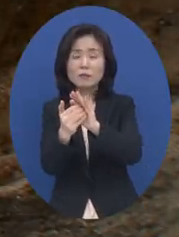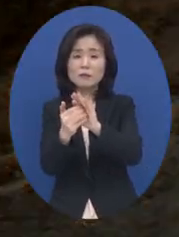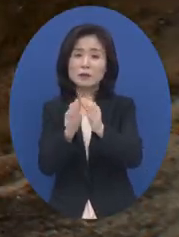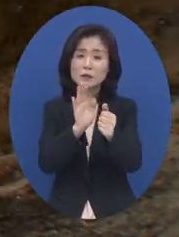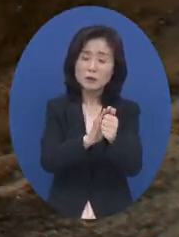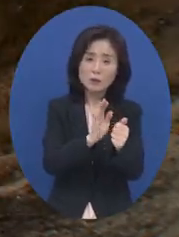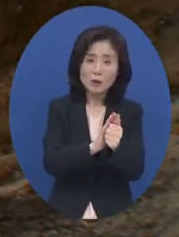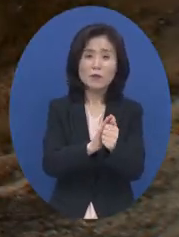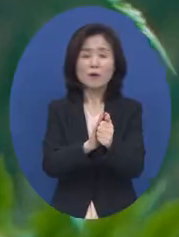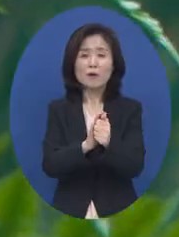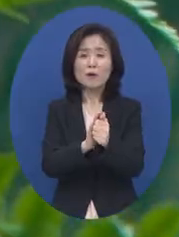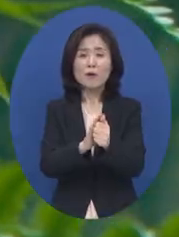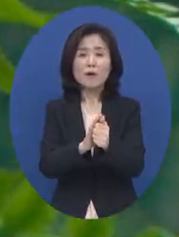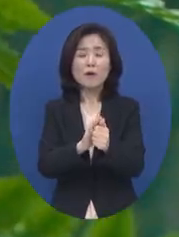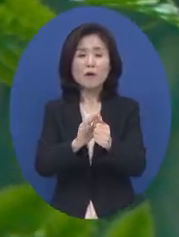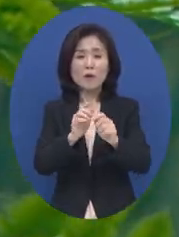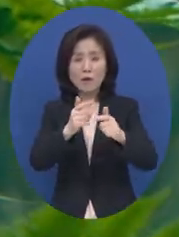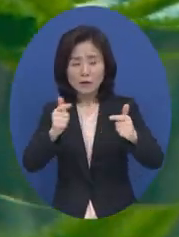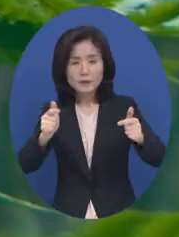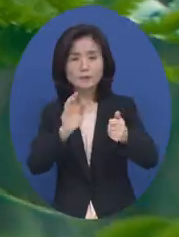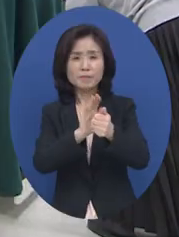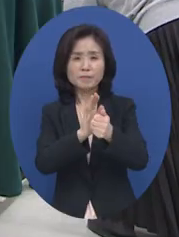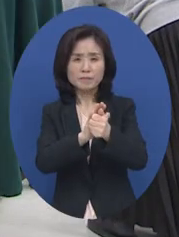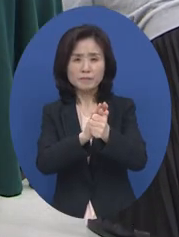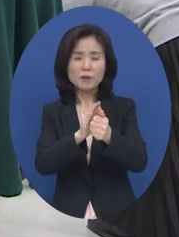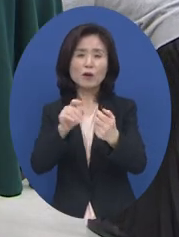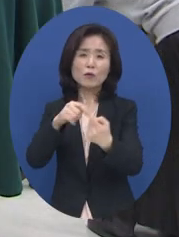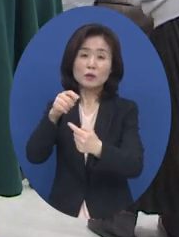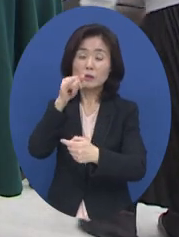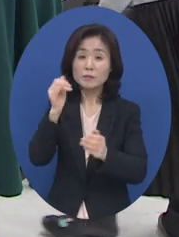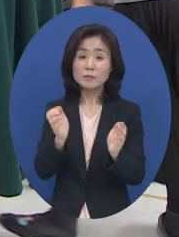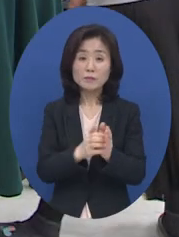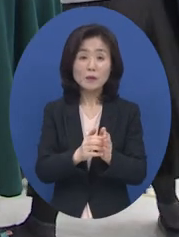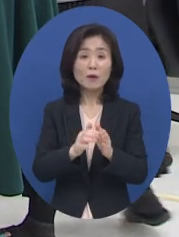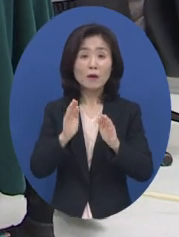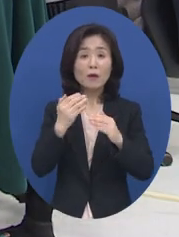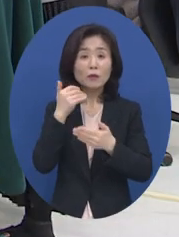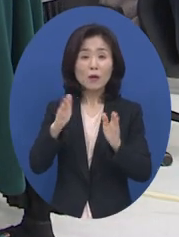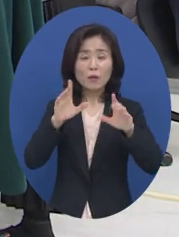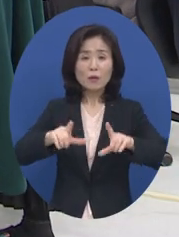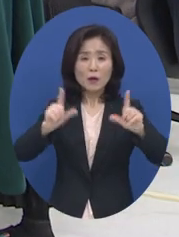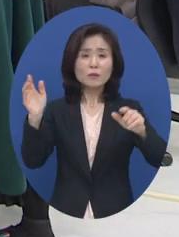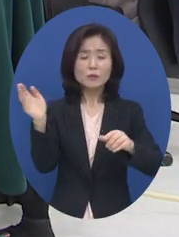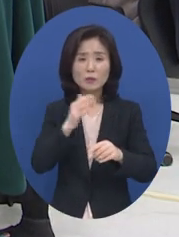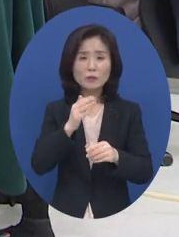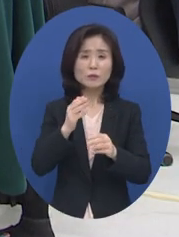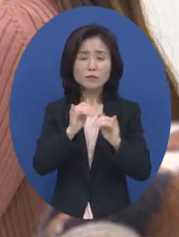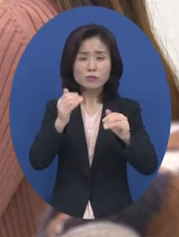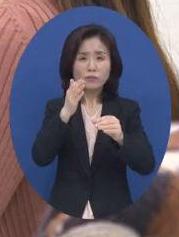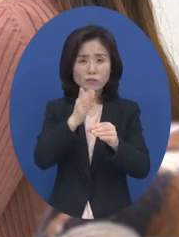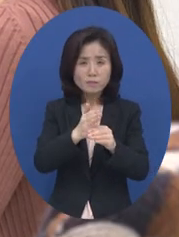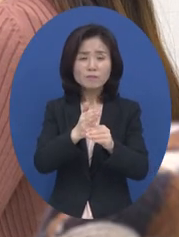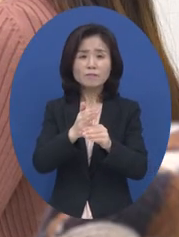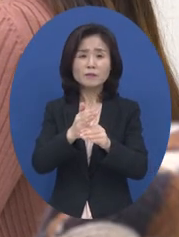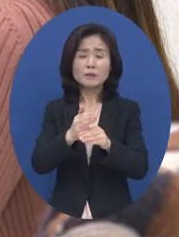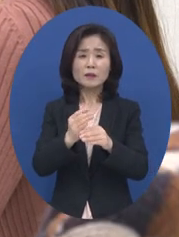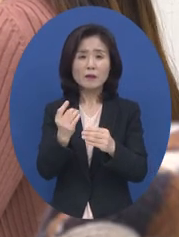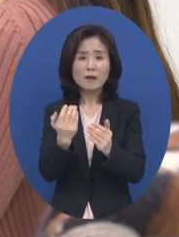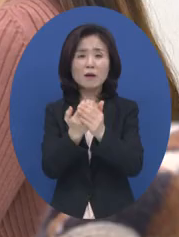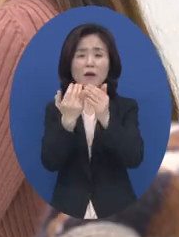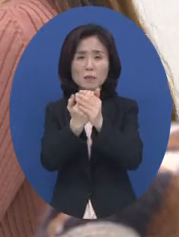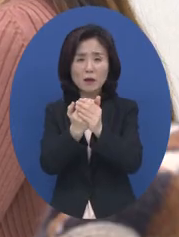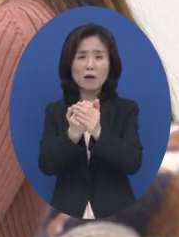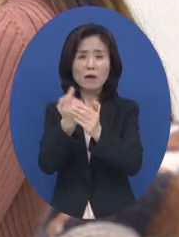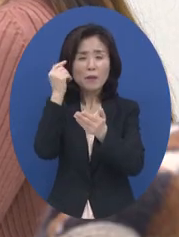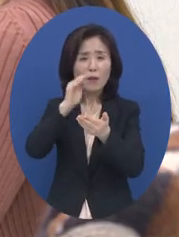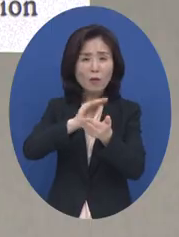등의 공적 개발 원조 사업을 해봤습니다 경기도가 올해 부터는 인도주의 와 경제개발 평화 정착 이 함께